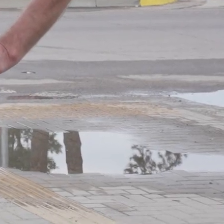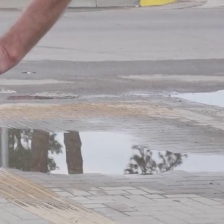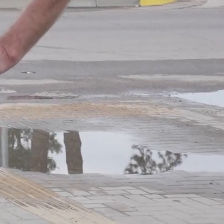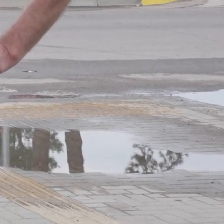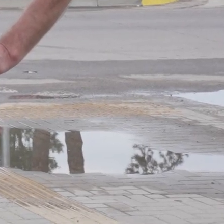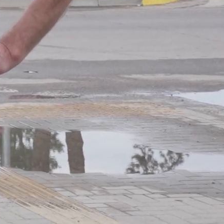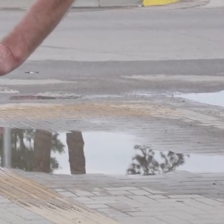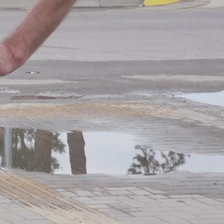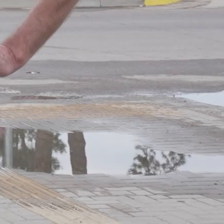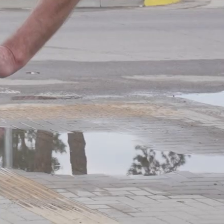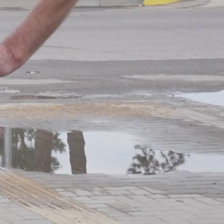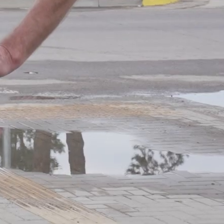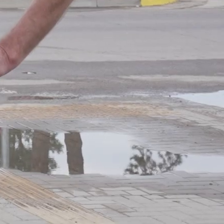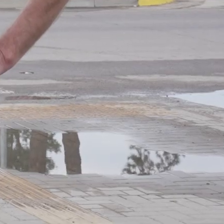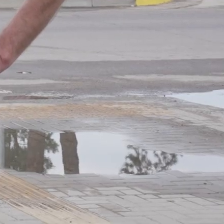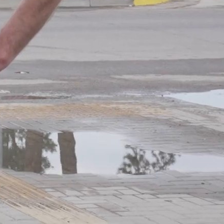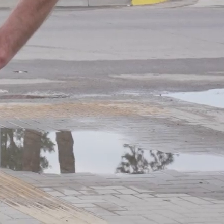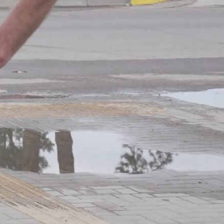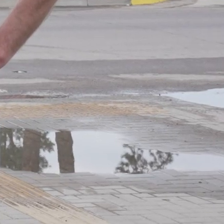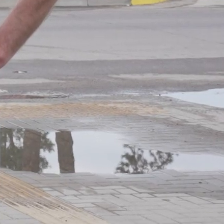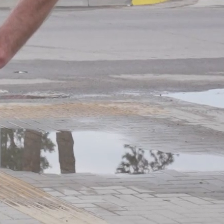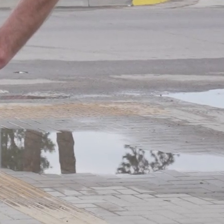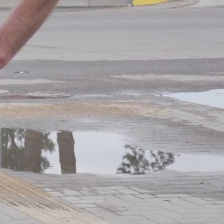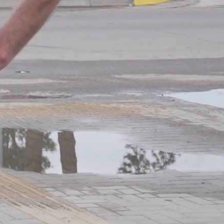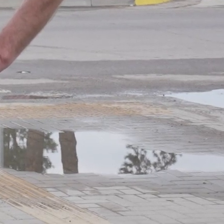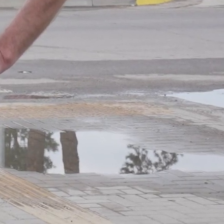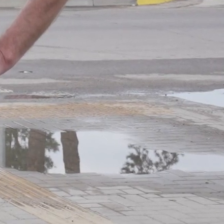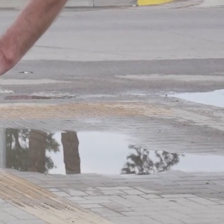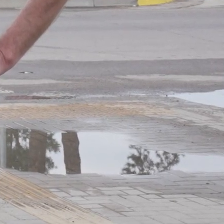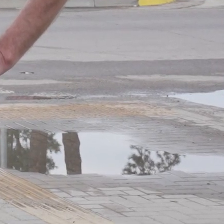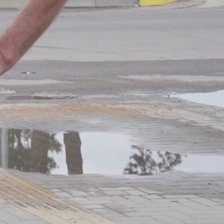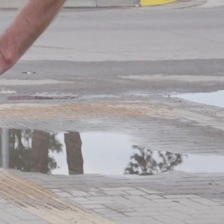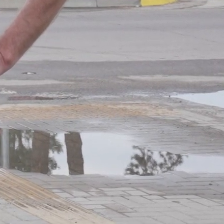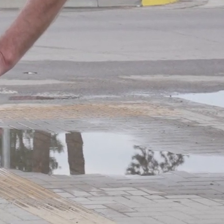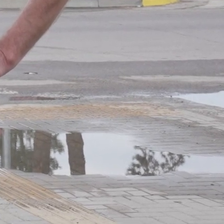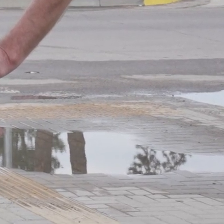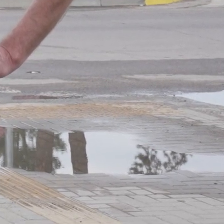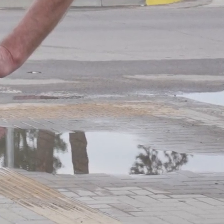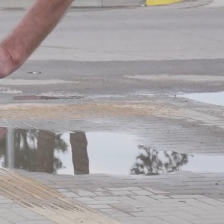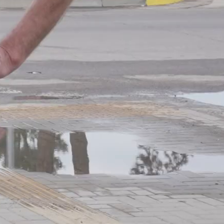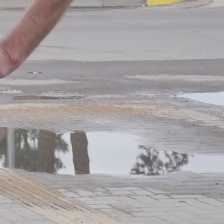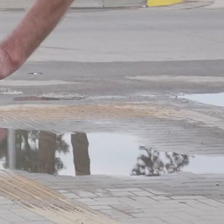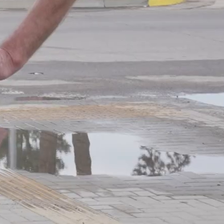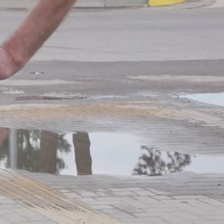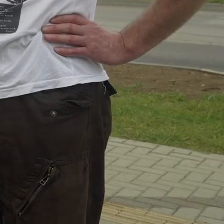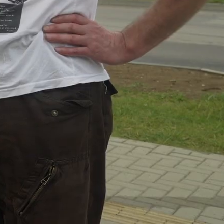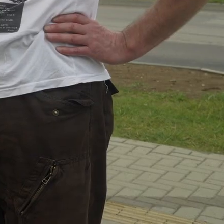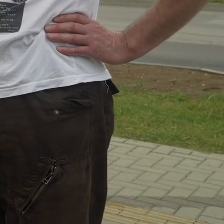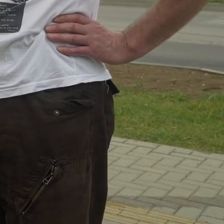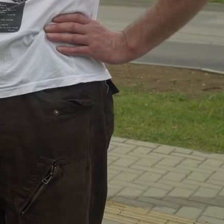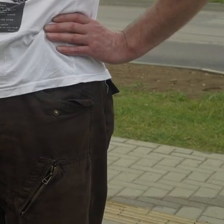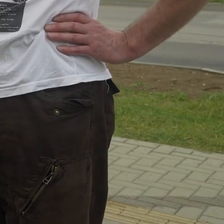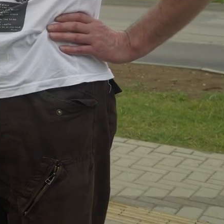kondensuotą gal pieną pasižiūrėti. Tualetinio popieriaus, žinai, dar vis dėlto Ir prokuroram gerai. ir deficitas vėliau bus